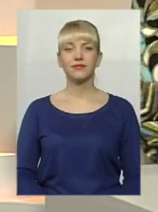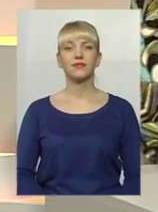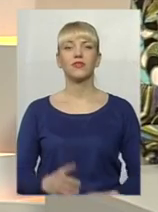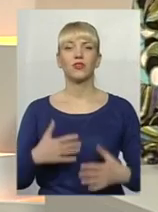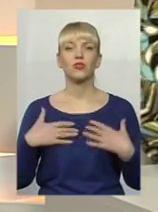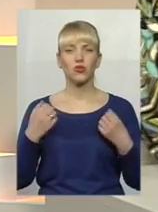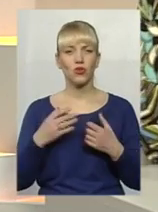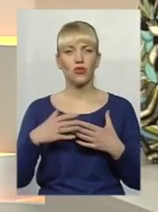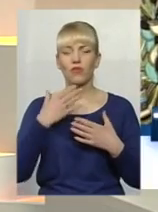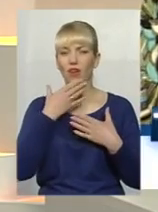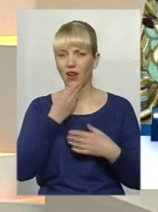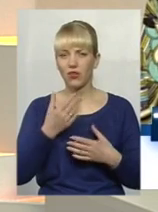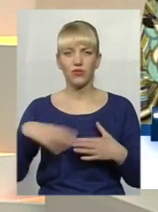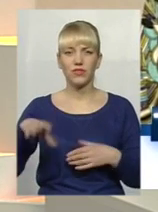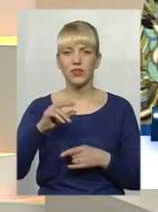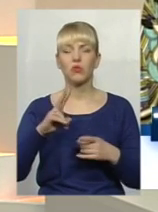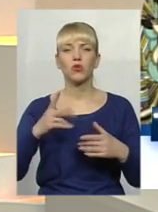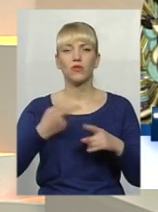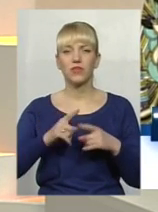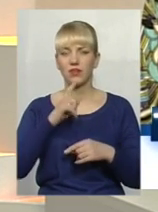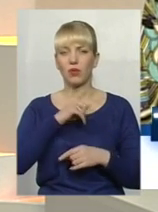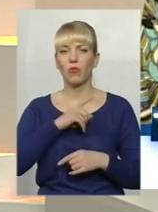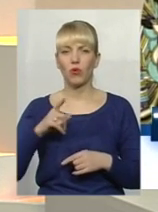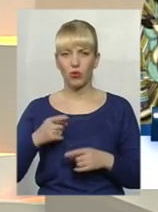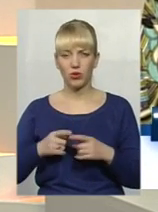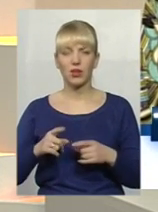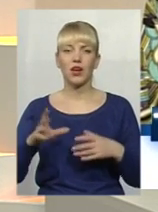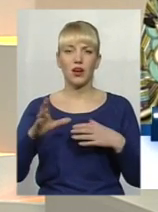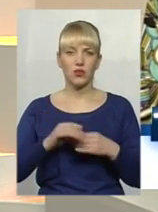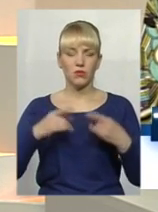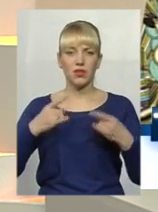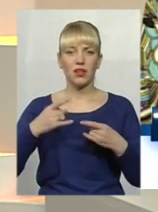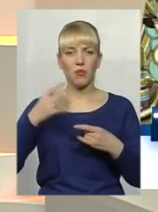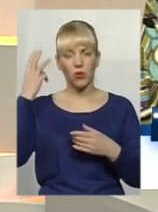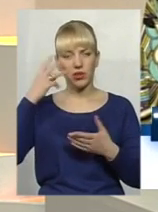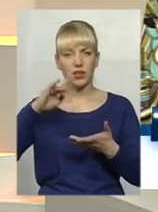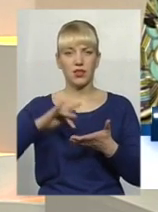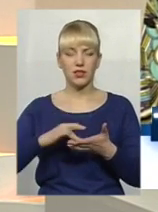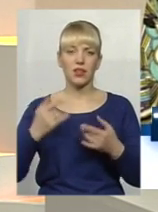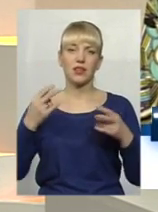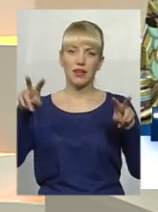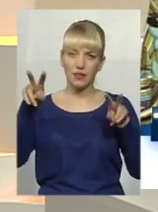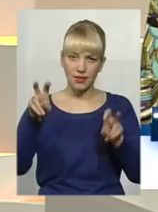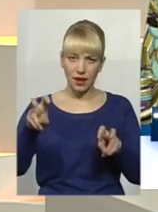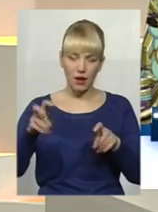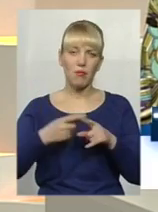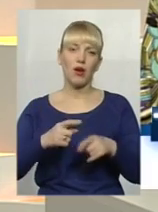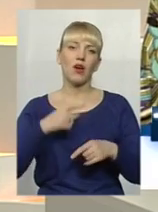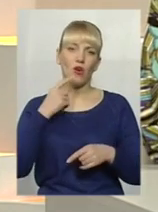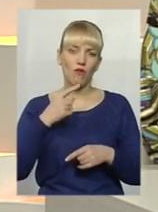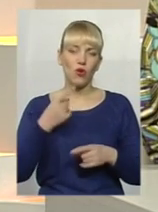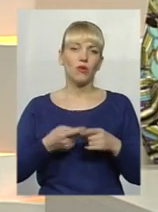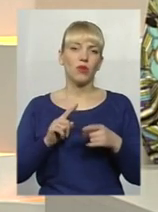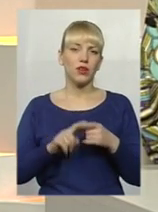Доброго здоров'я усім, хто у цій порі разом із телеканалом «Поділля Центр» на часі. Тема, працюємо в прямому ефірі і нині говоримо про